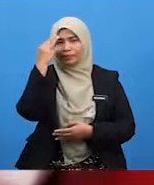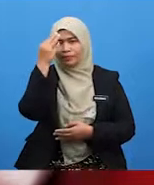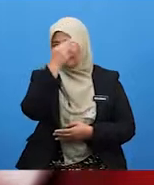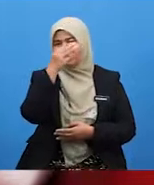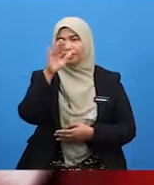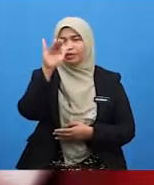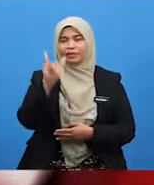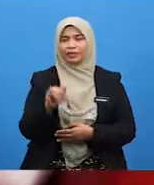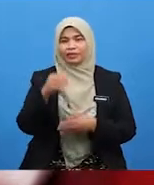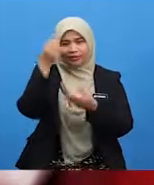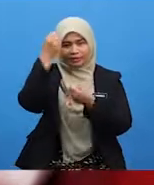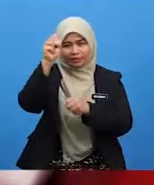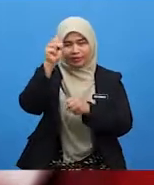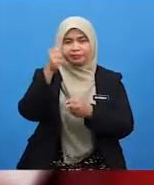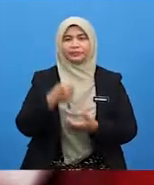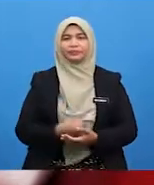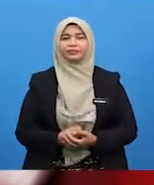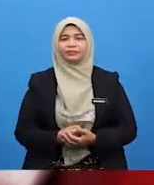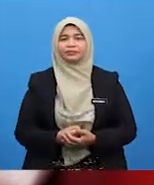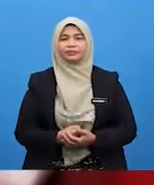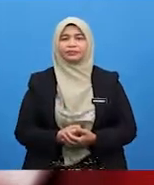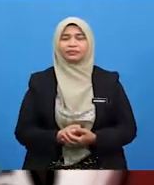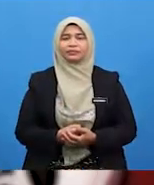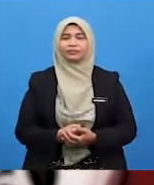Malaikat yang Setia.